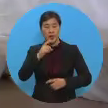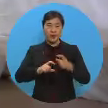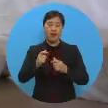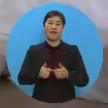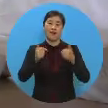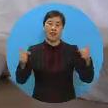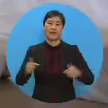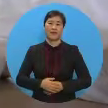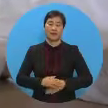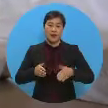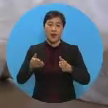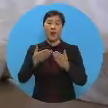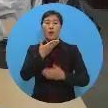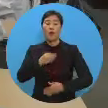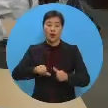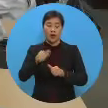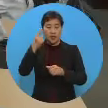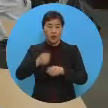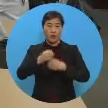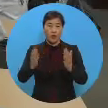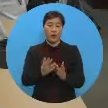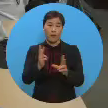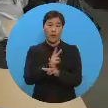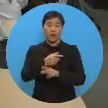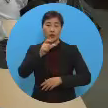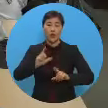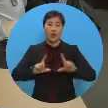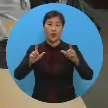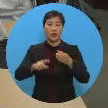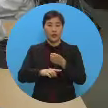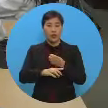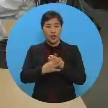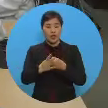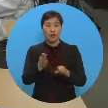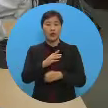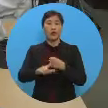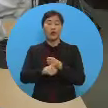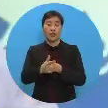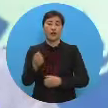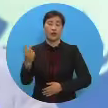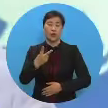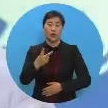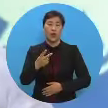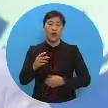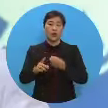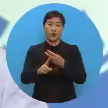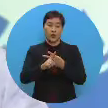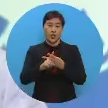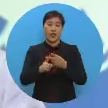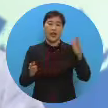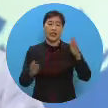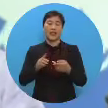커져갑니다. 전라남도 보건환경연구원은 매주 수요일 초등학교 4학년부터 6학년, 자유학기제를